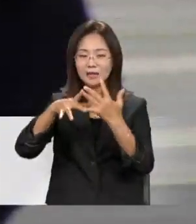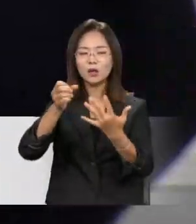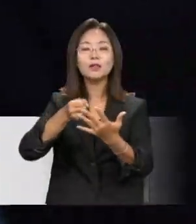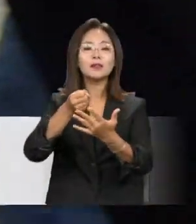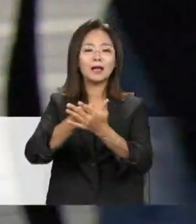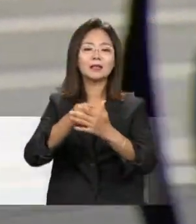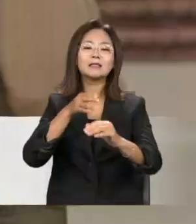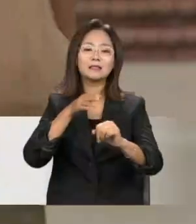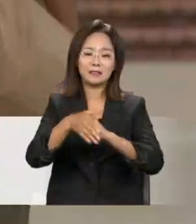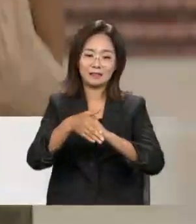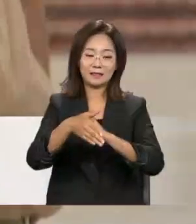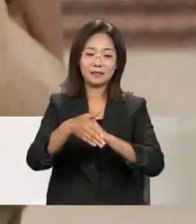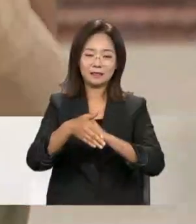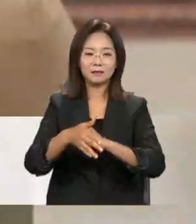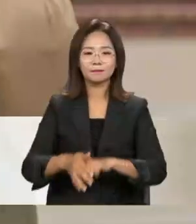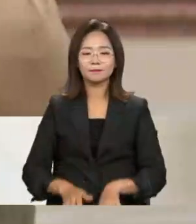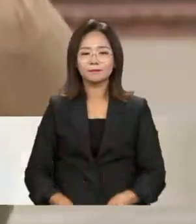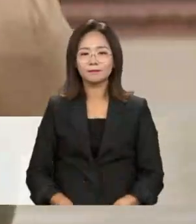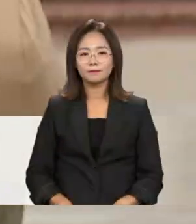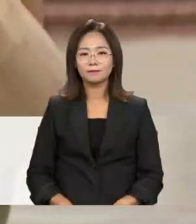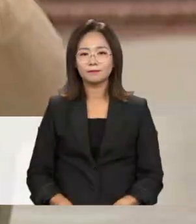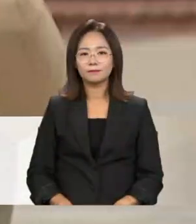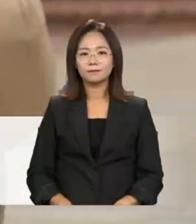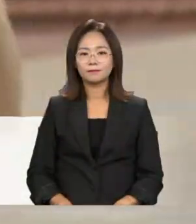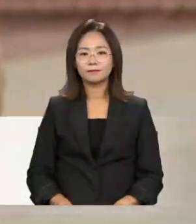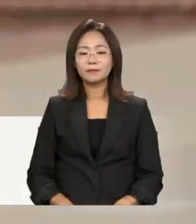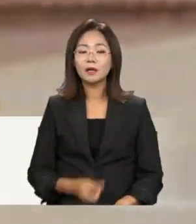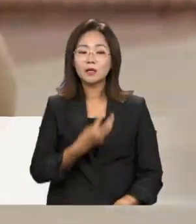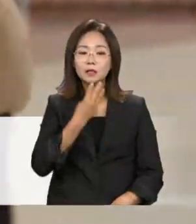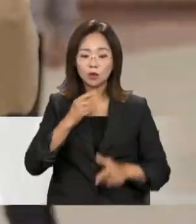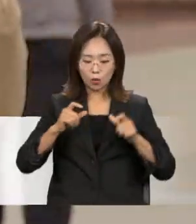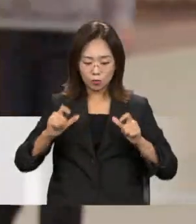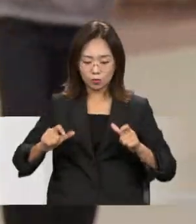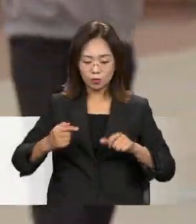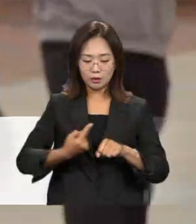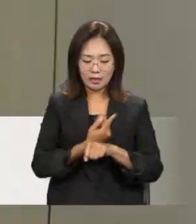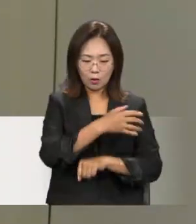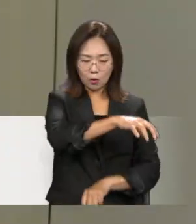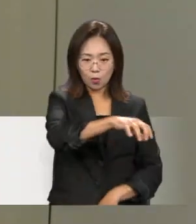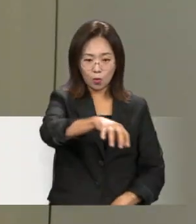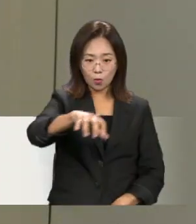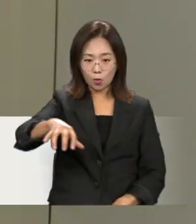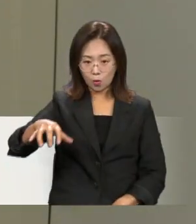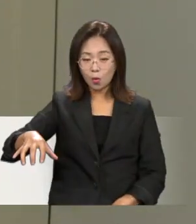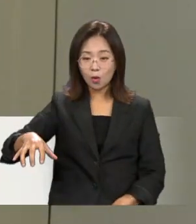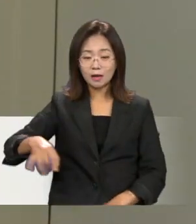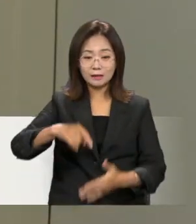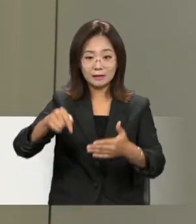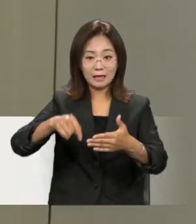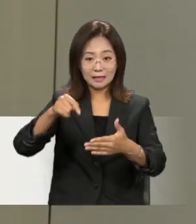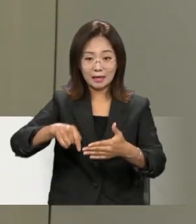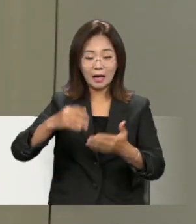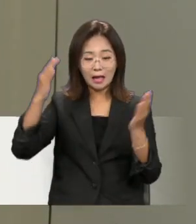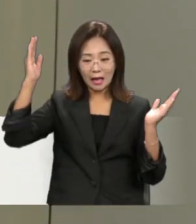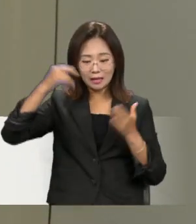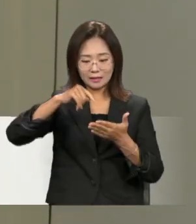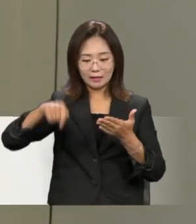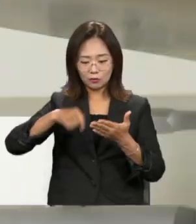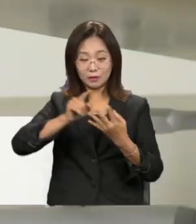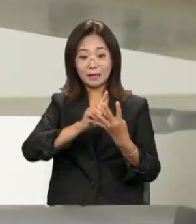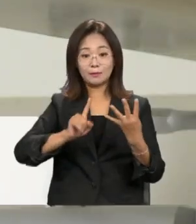원하는 전공을 선택하는 방식입니다 수학과 전국 국공립대 이은 세 곳이 신입생 가운데